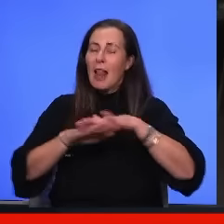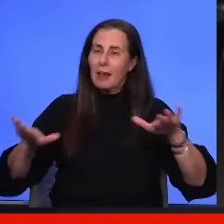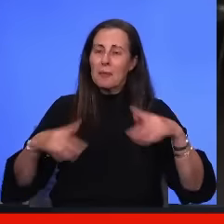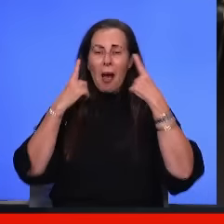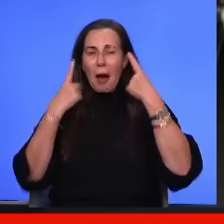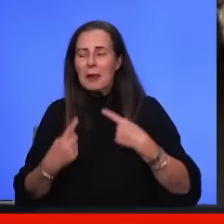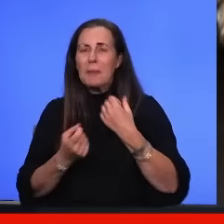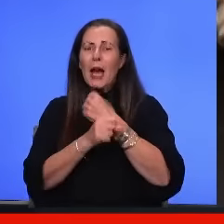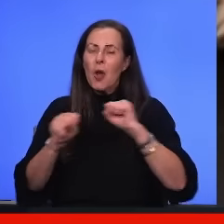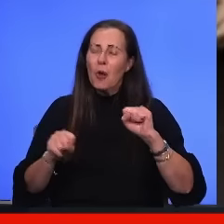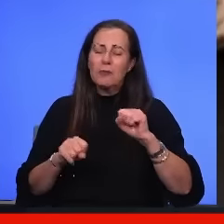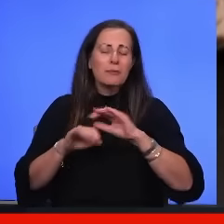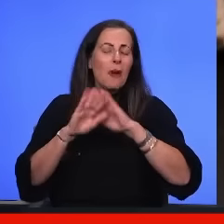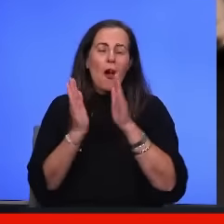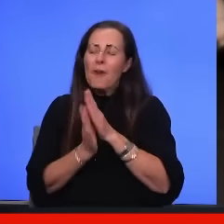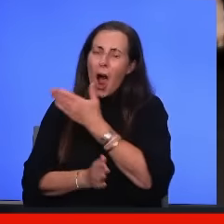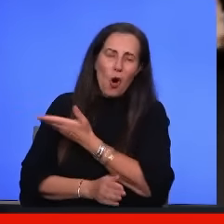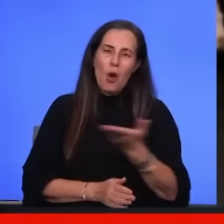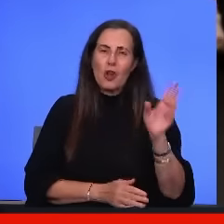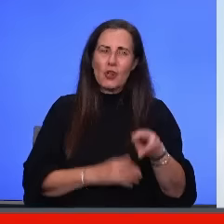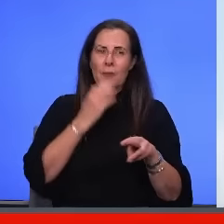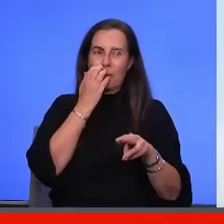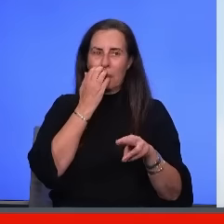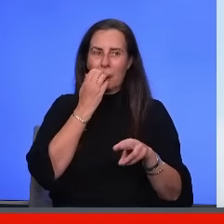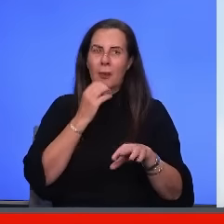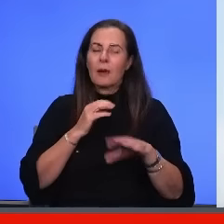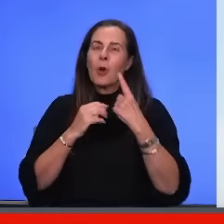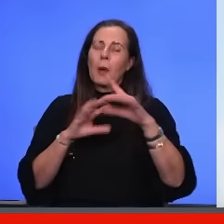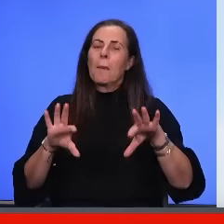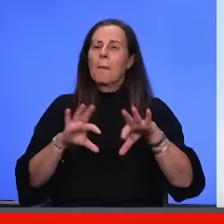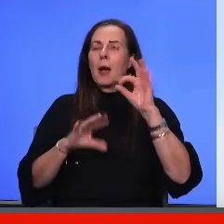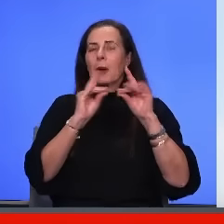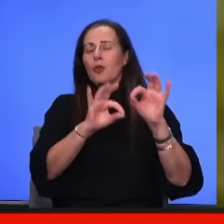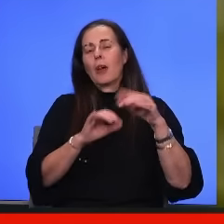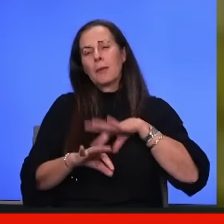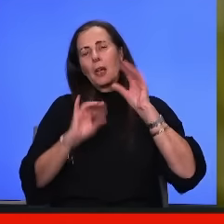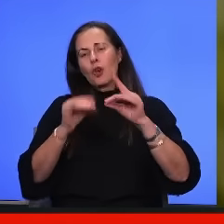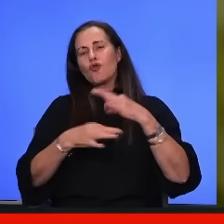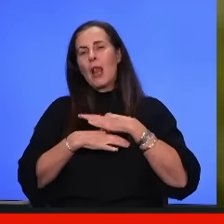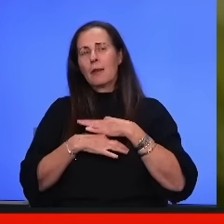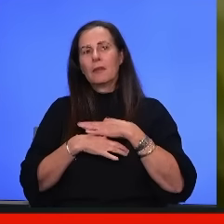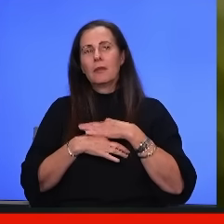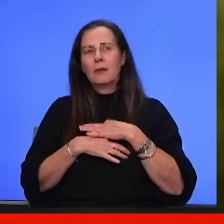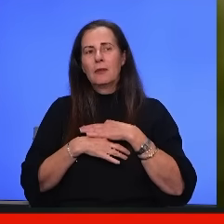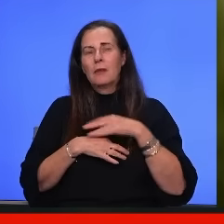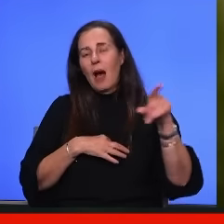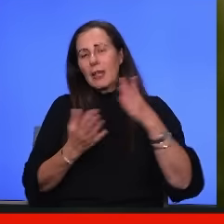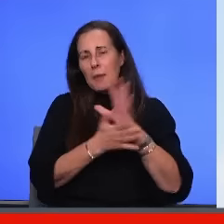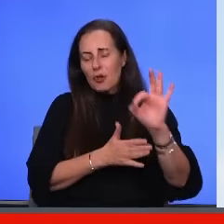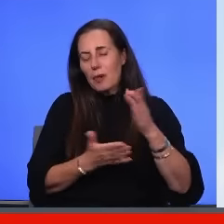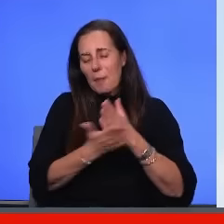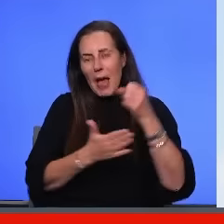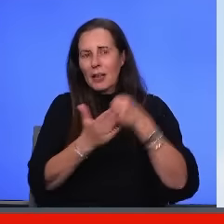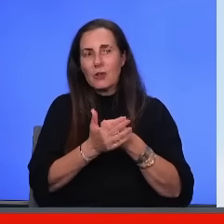חרדים, חילונים וכל מה שבאמצע. בחרתם בדרך שלכם, אני בחרתי בדרך שלי. הלכתם, באמת, תלכו איתה עד הסוף.